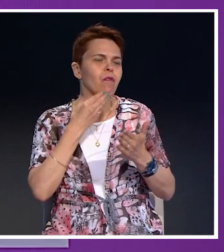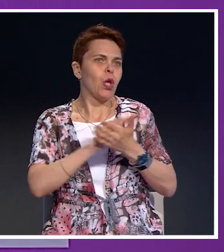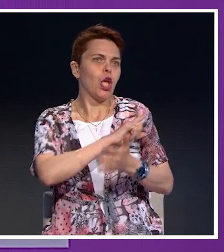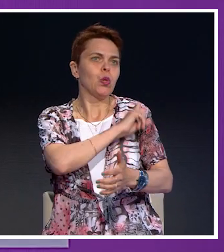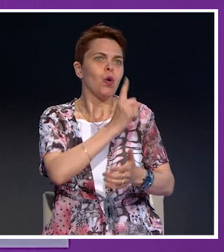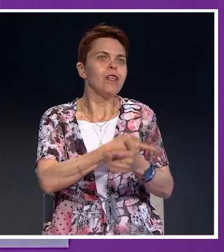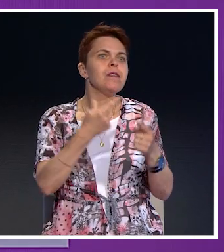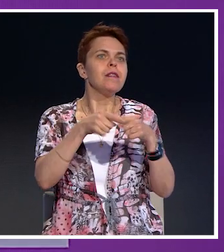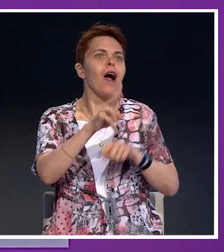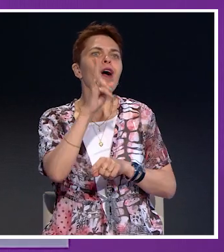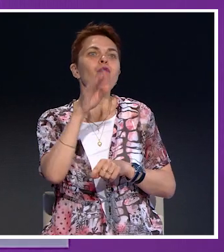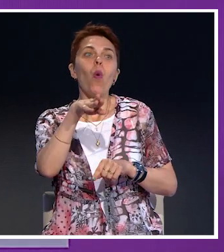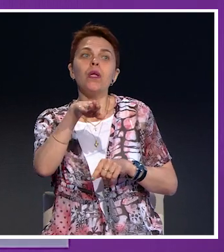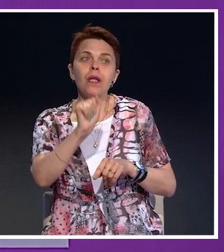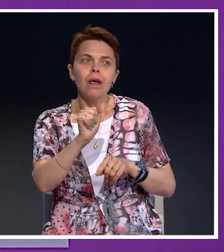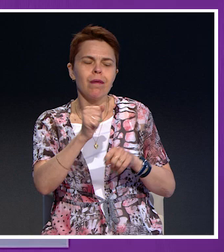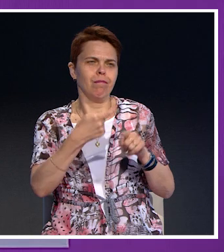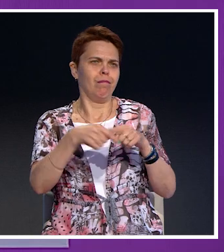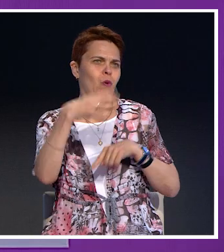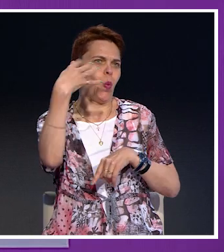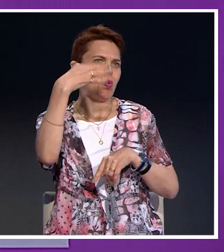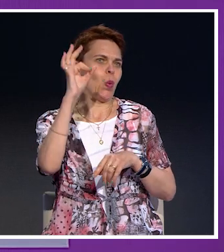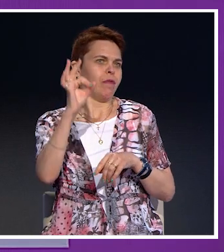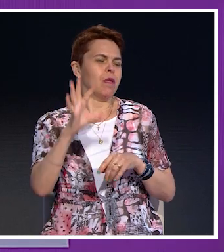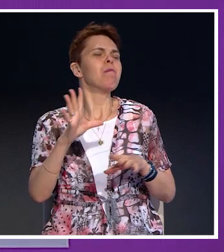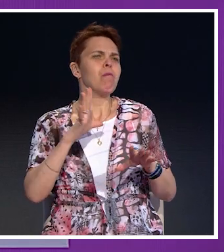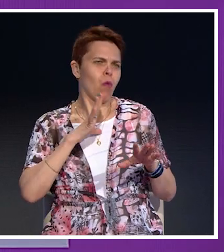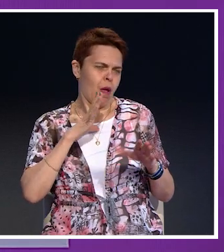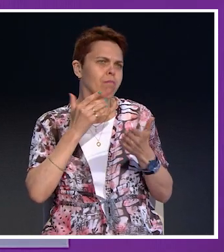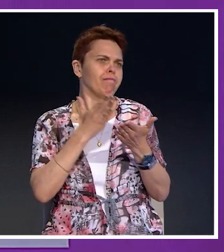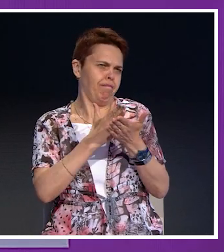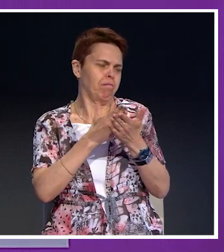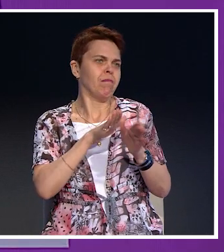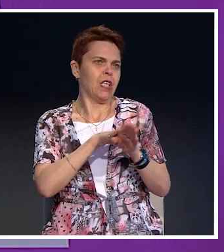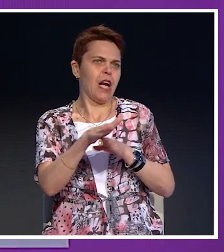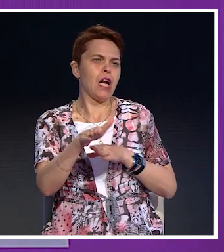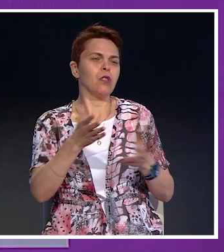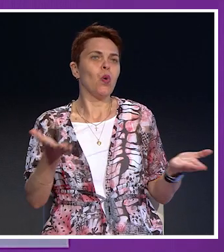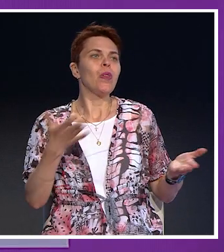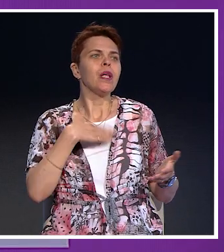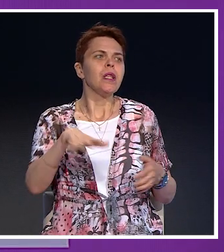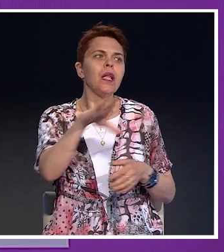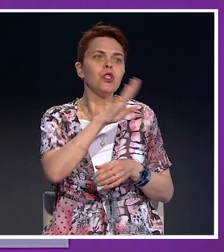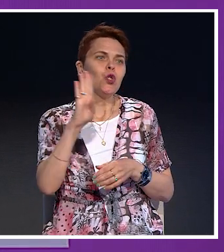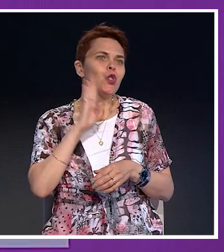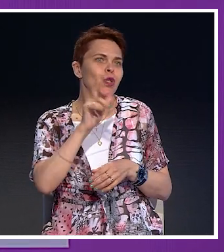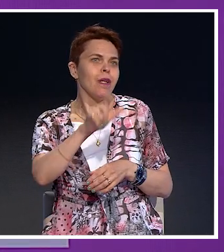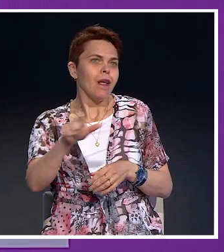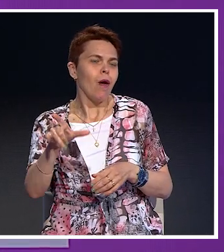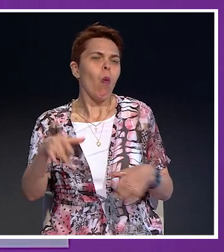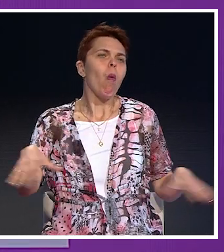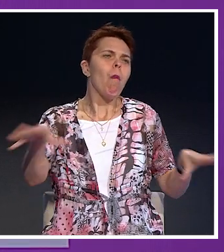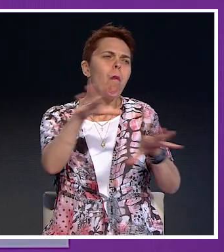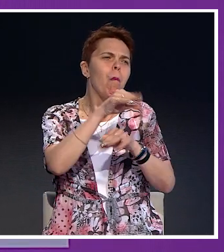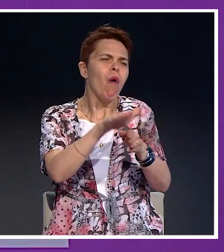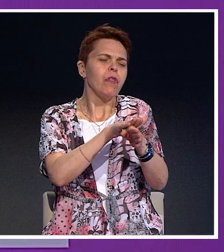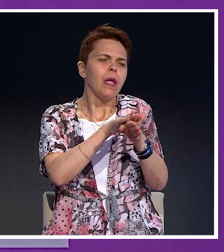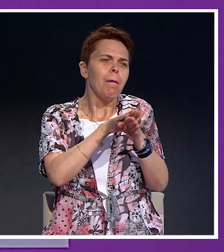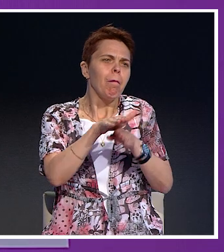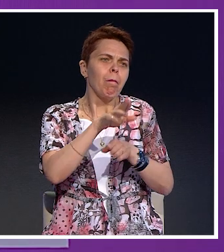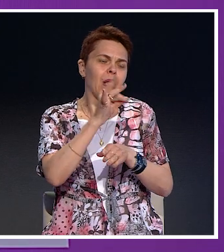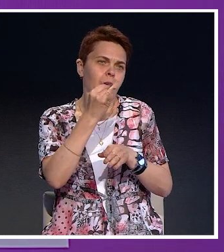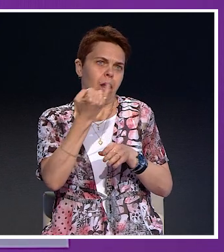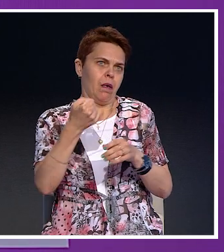щоб ця квота у 40% була реалізована. Щоб наші жінки змогли у повній мірі